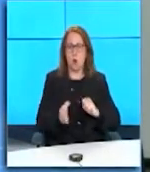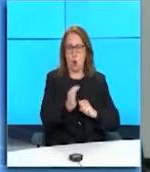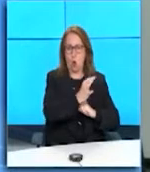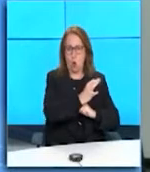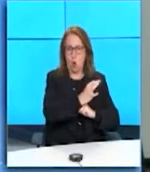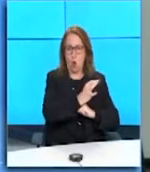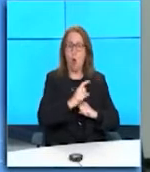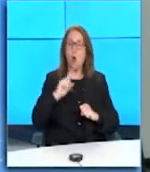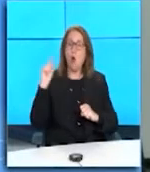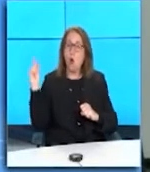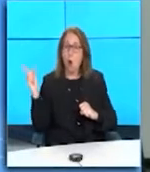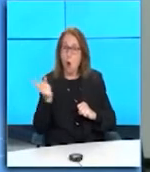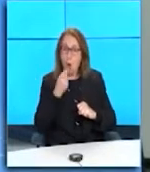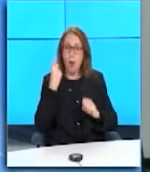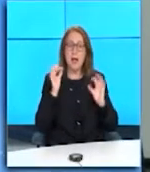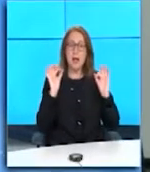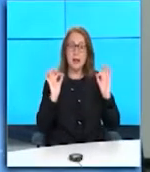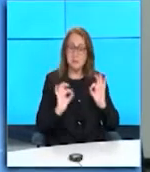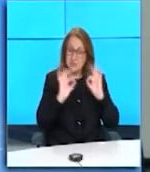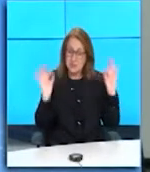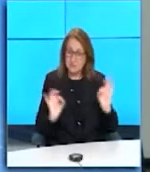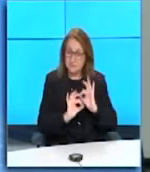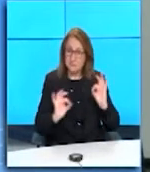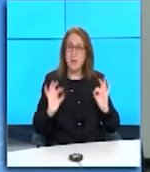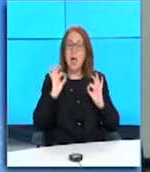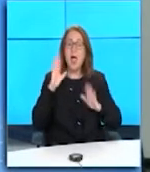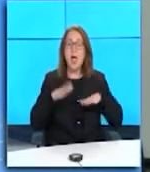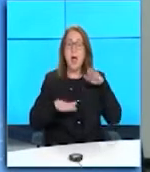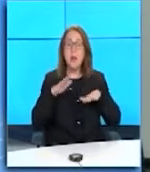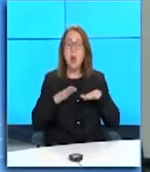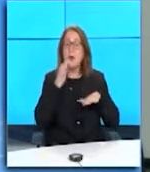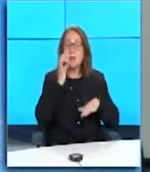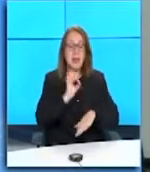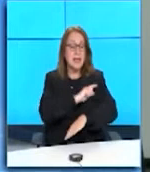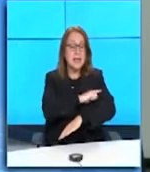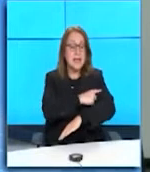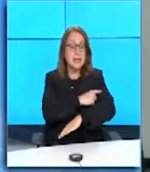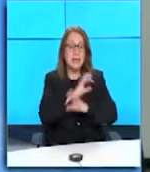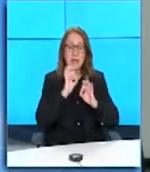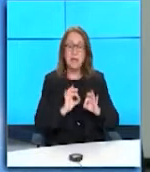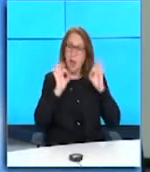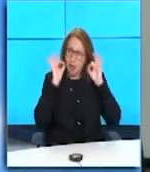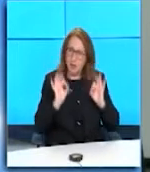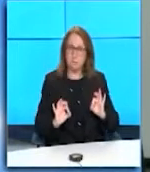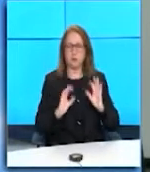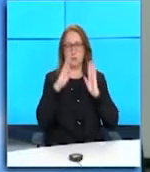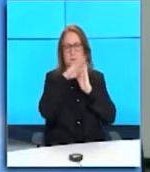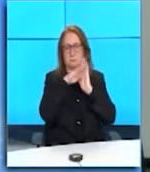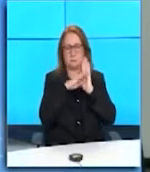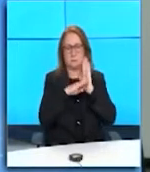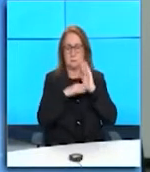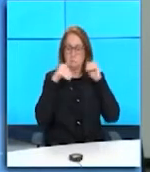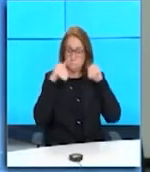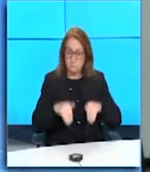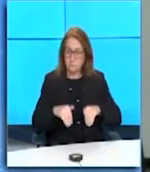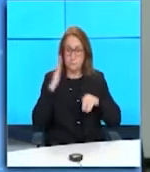προδιαγραφές οι οποίες ορίζονται και λειτουργούν απολύτως σύμφωνα με τους κανόνες της ιατρικής πράξης, ενώ παράλληλα υπάρχουν και